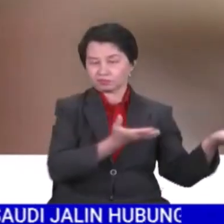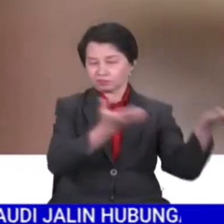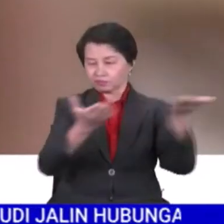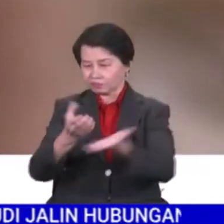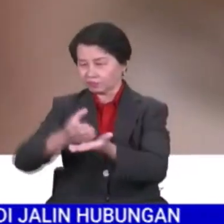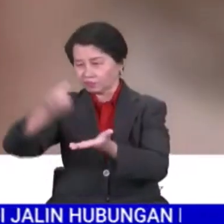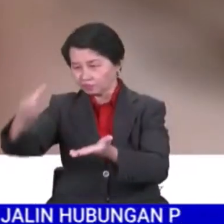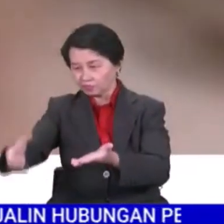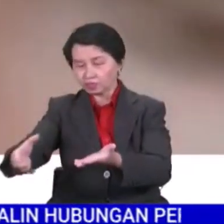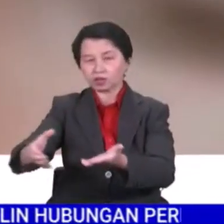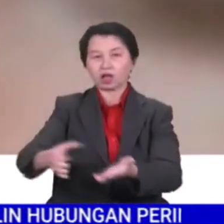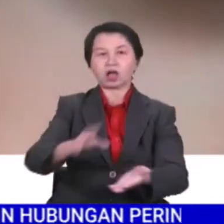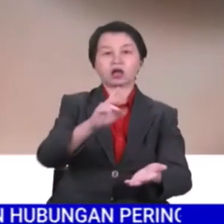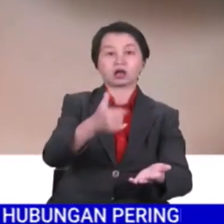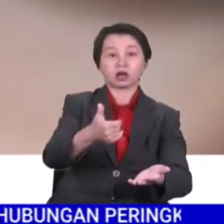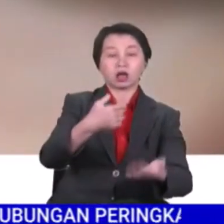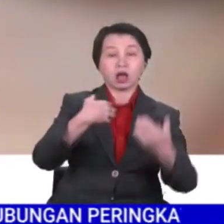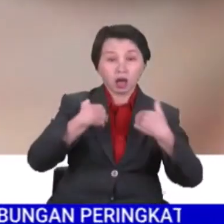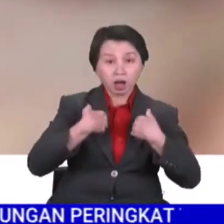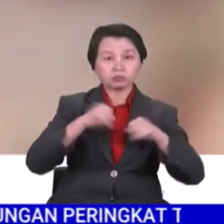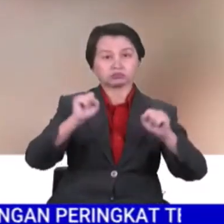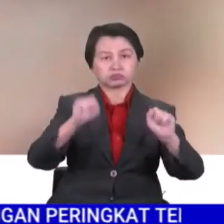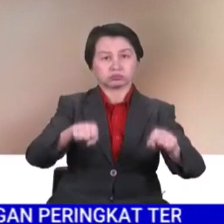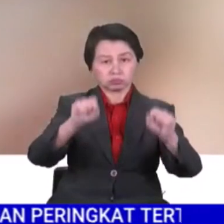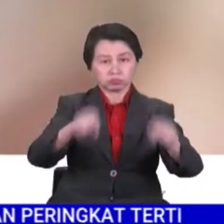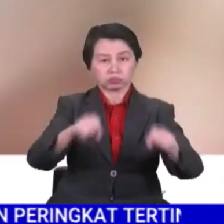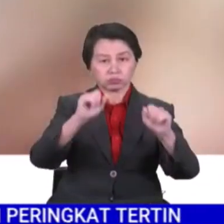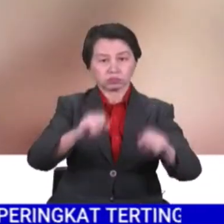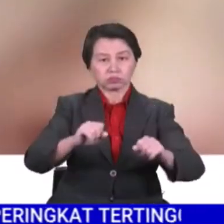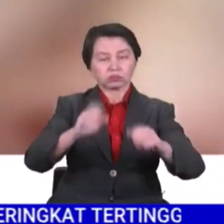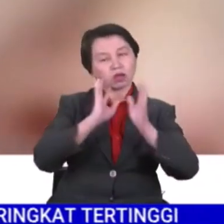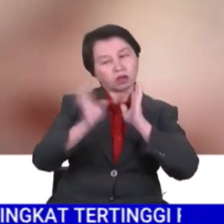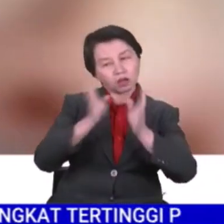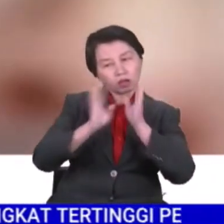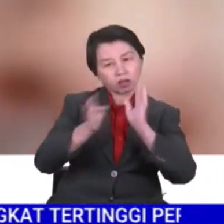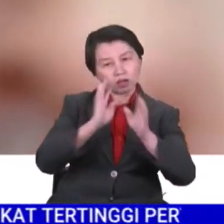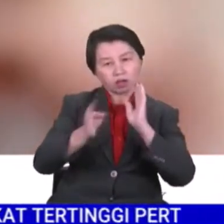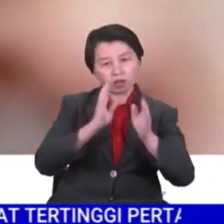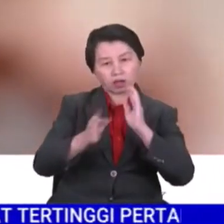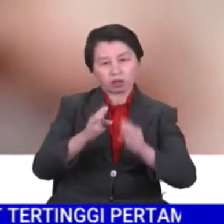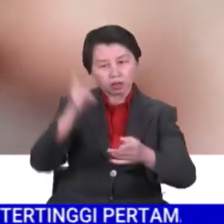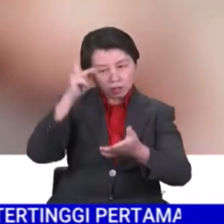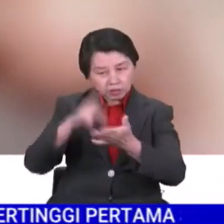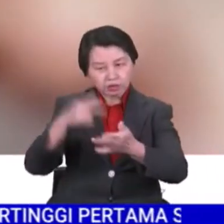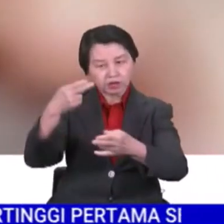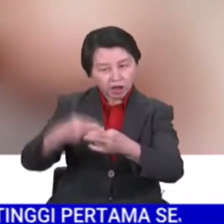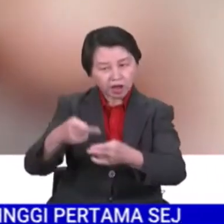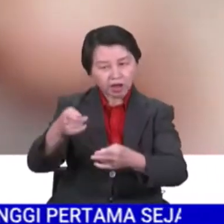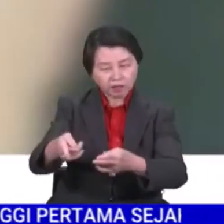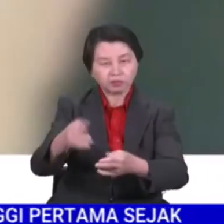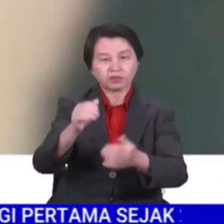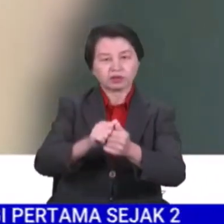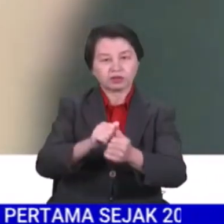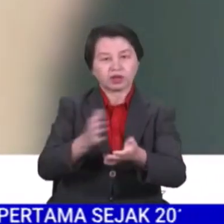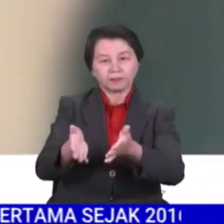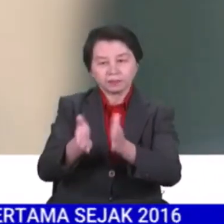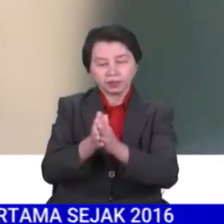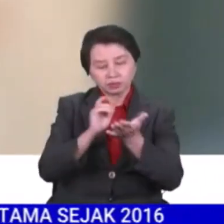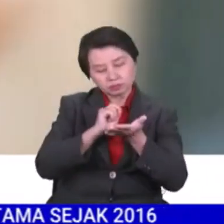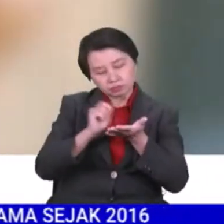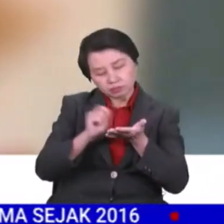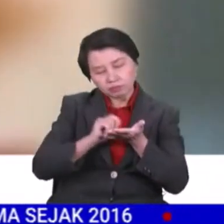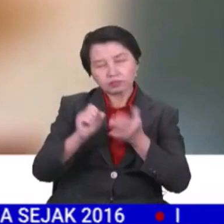pelanggan. RoboC2 mempunyai keupayaan berbual, mengganti nama pelanggan, mengesan emosi dan menyimpan